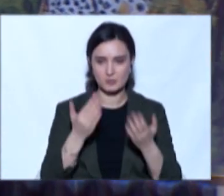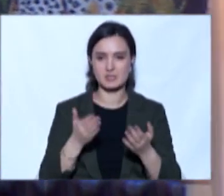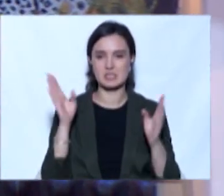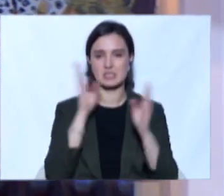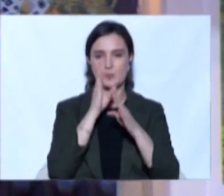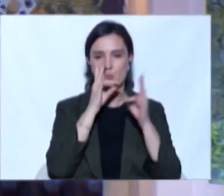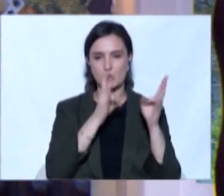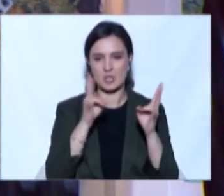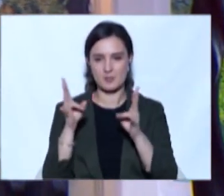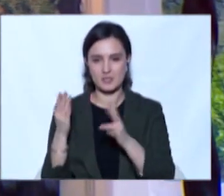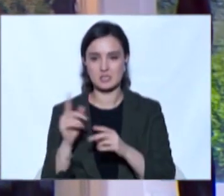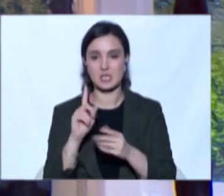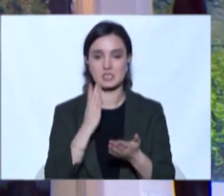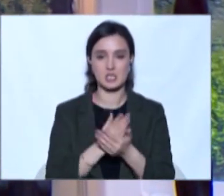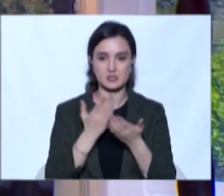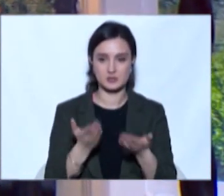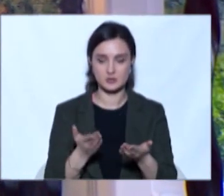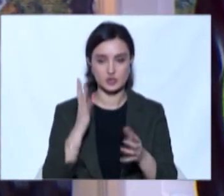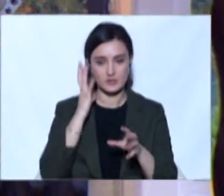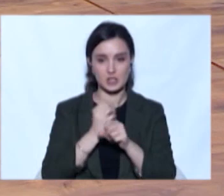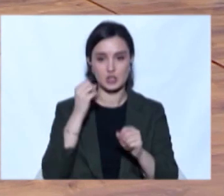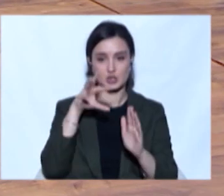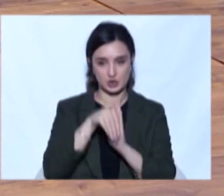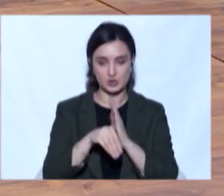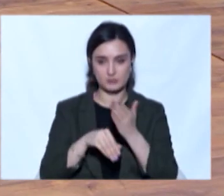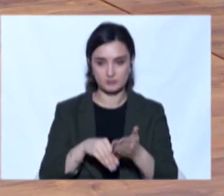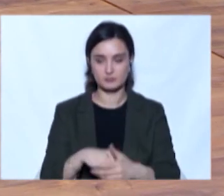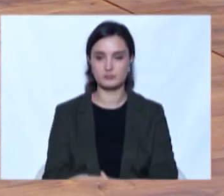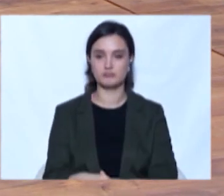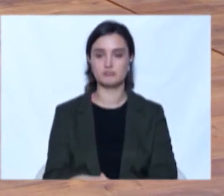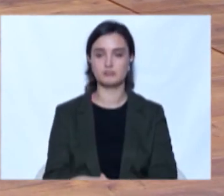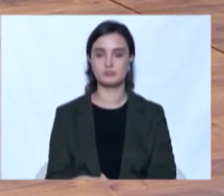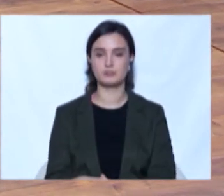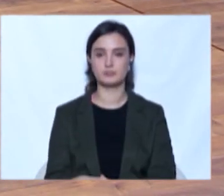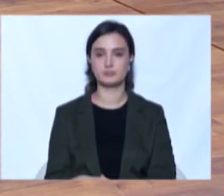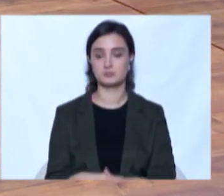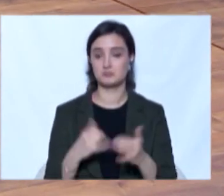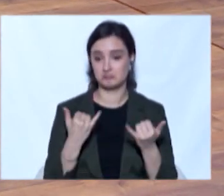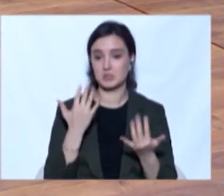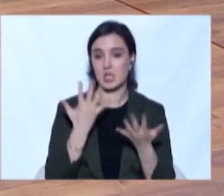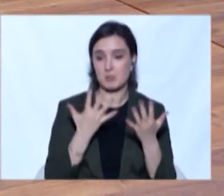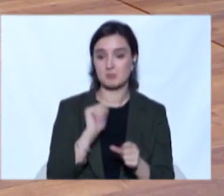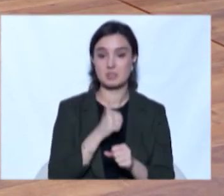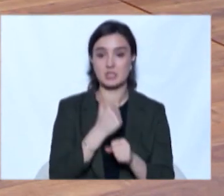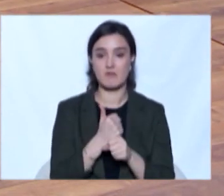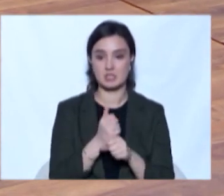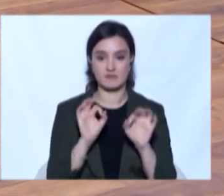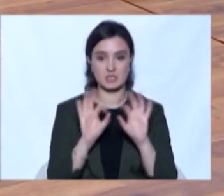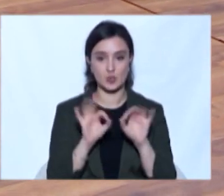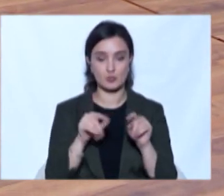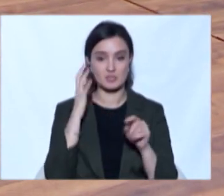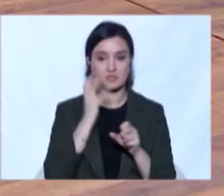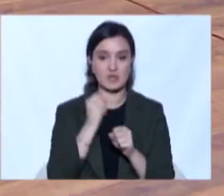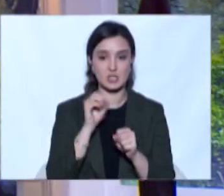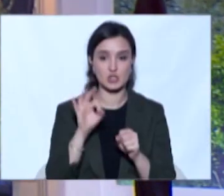ტექსტიკიურ მოვლენებზე, რომელიც ხდება სვანეთში და ახლა ალბათ ის მთავარ შევეხოთ